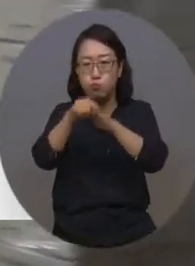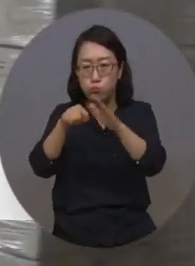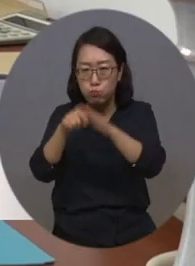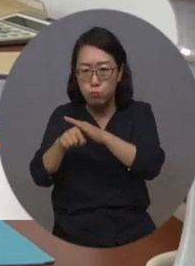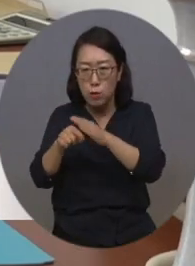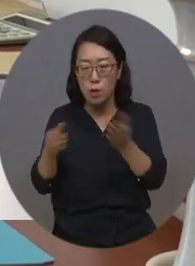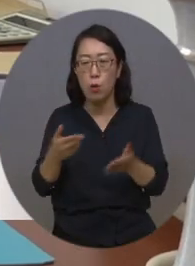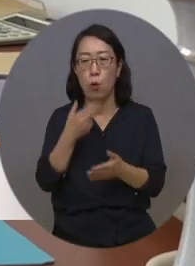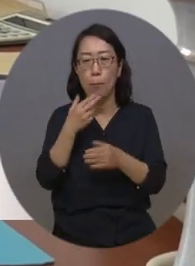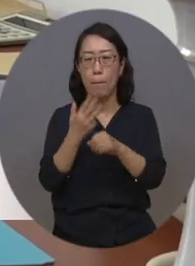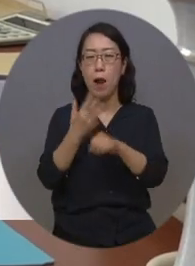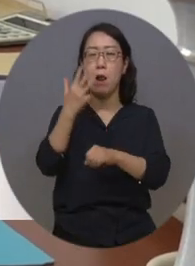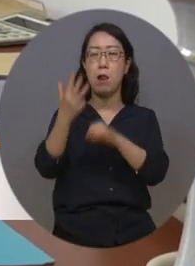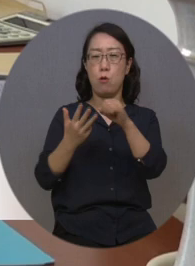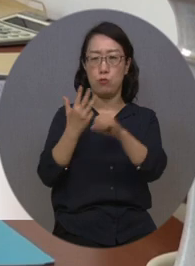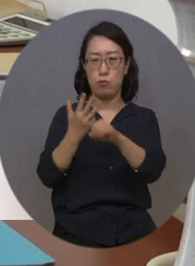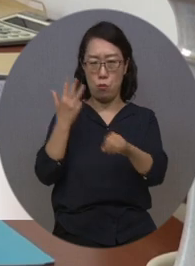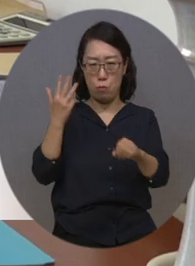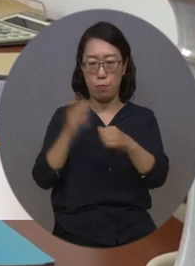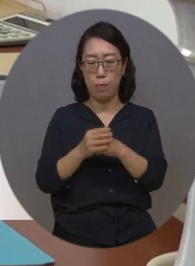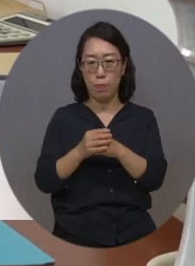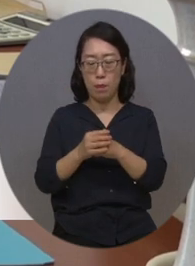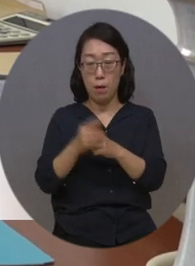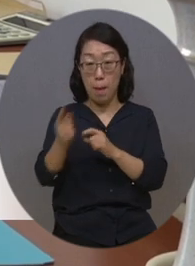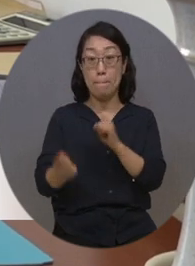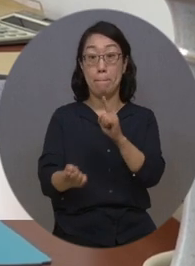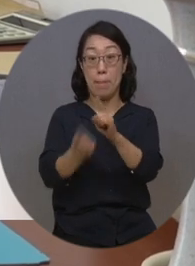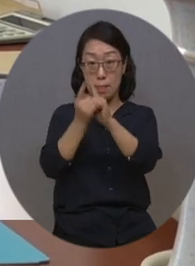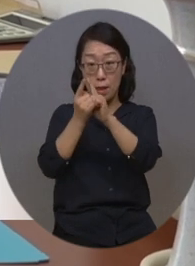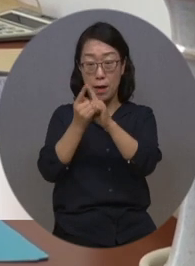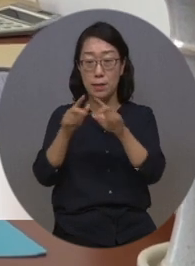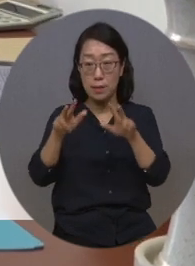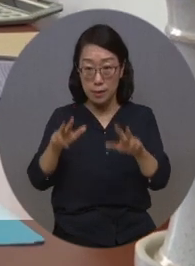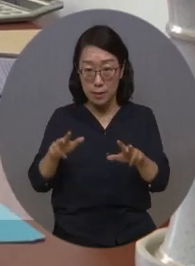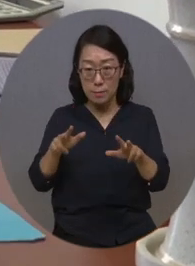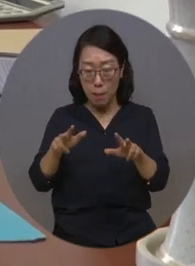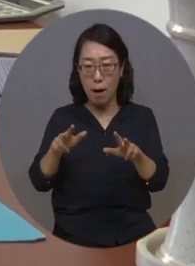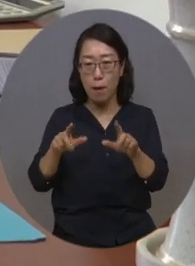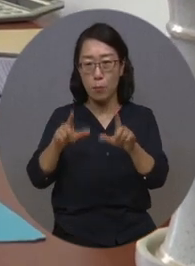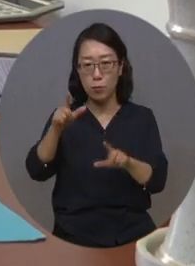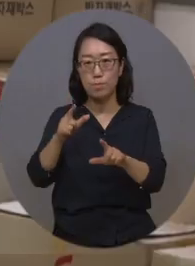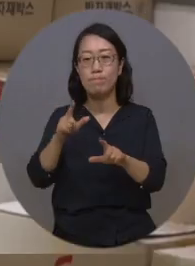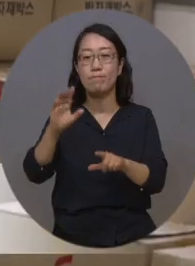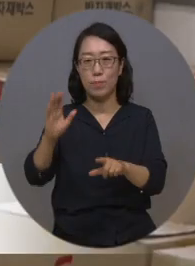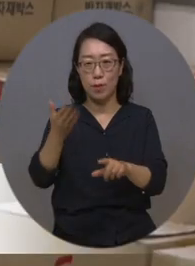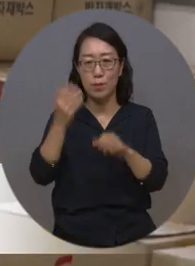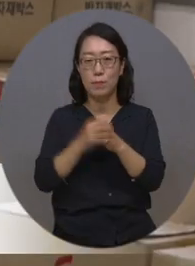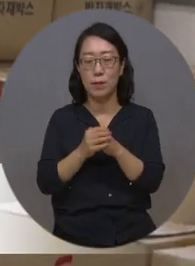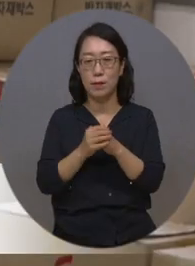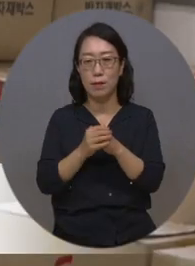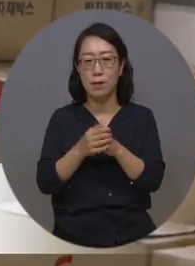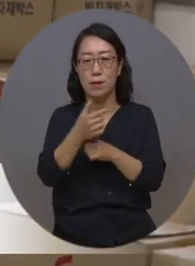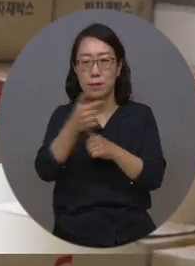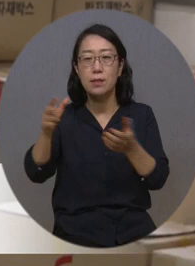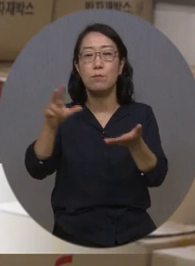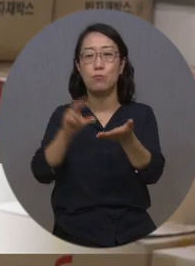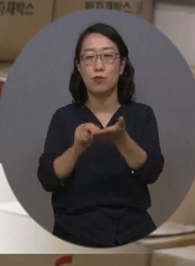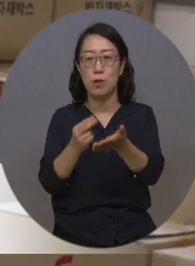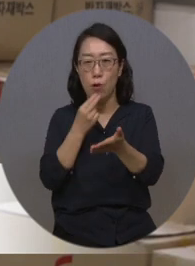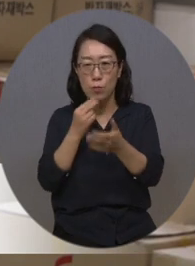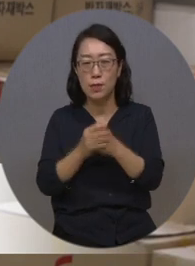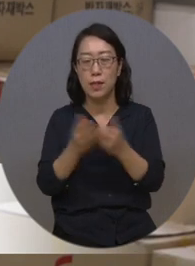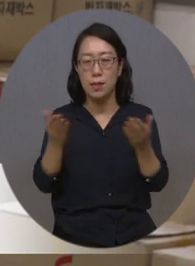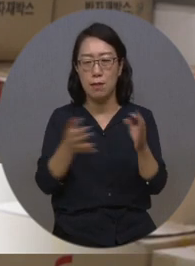없었던 8년 전 회사 관계자를 만나 지금의 시 꾸죠 를 만들어냈습니다 그 하고 없이 업의